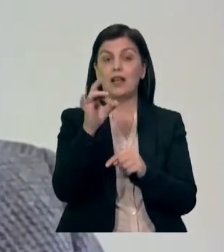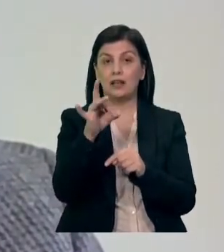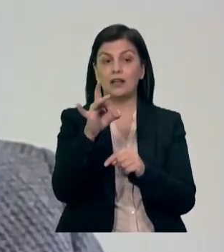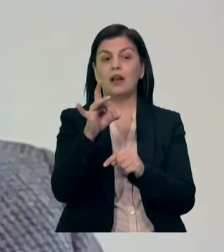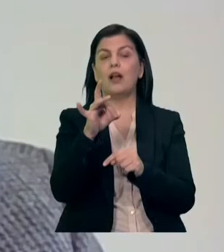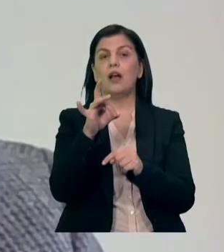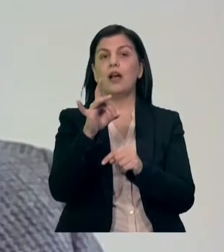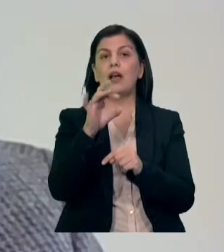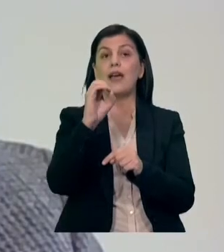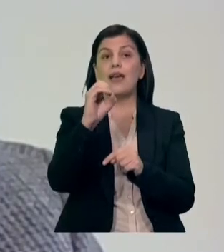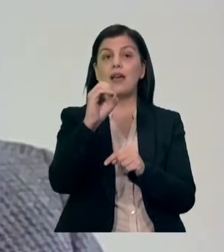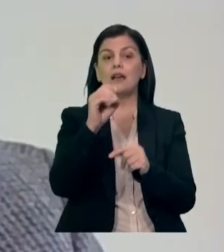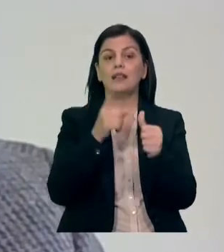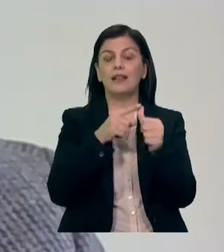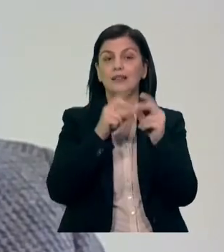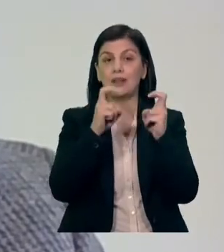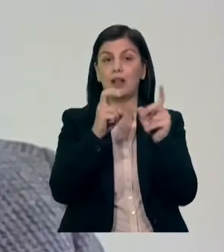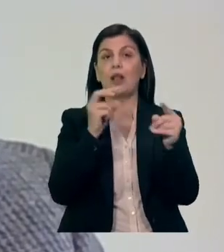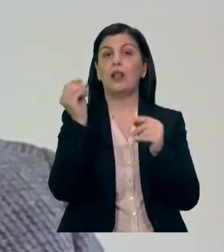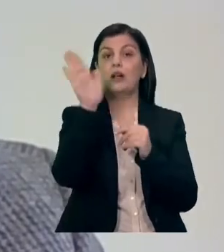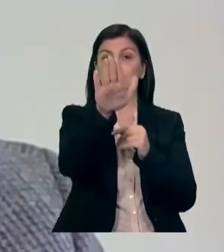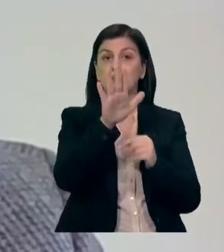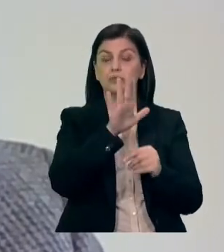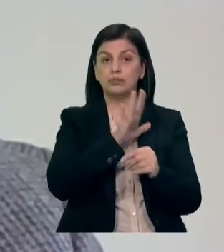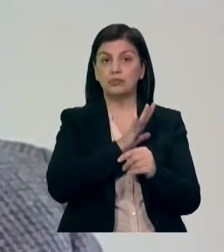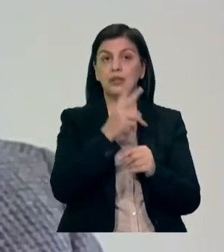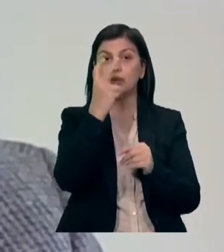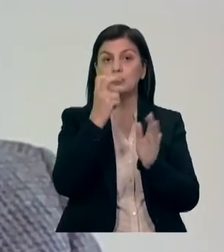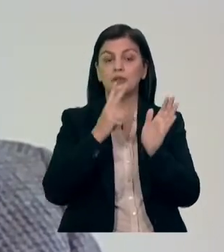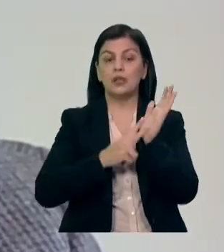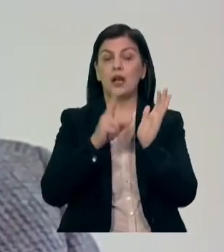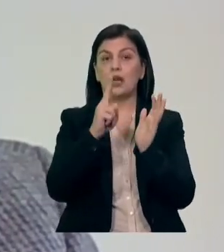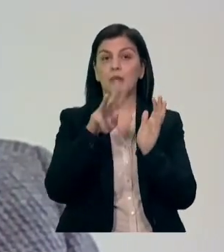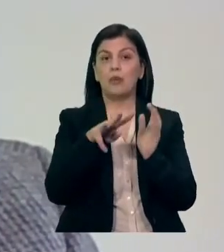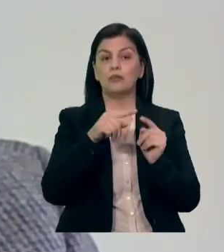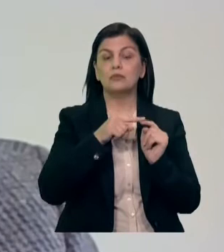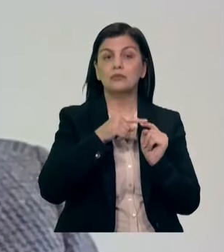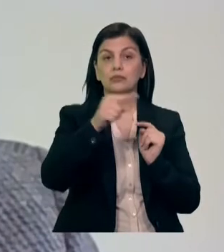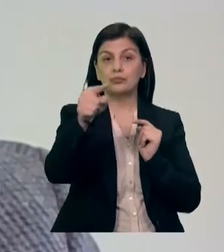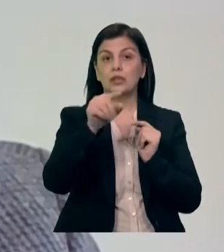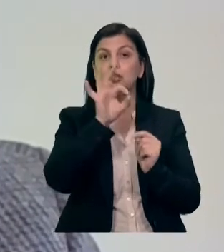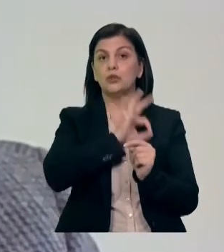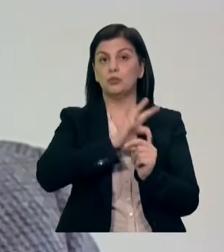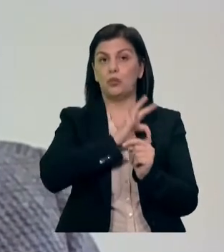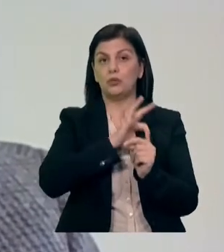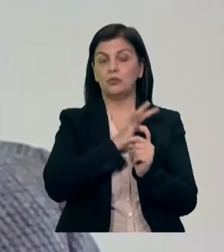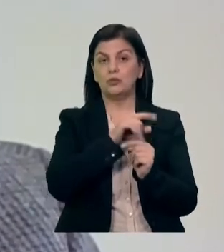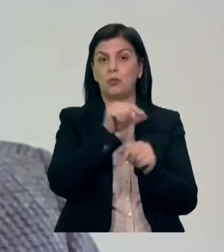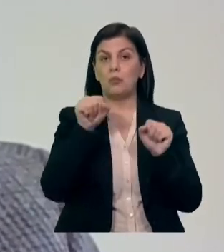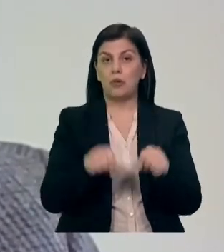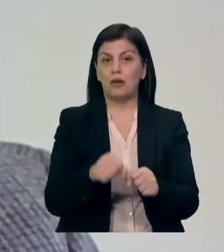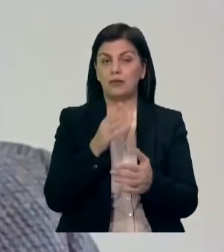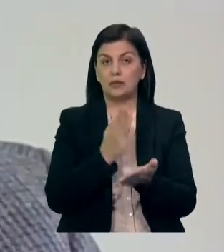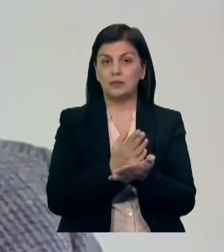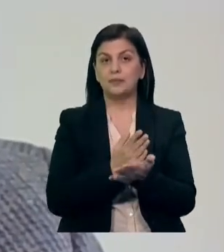almıştır. İskəndər E füzesi 280 kilometre mesafede kullanım menzil olan bir silah